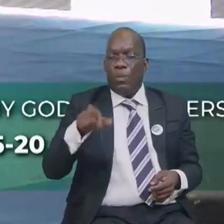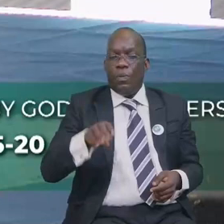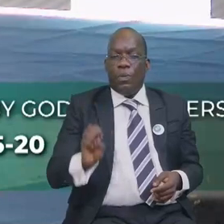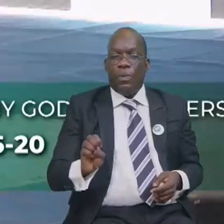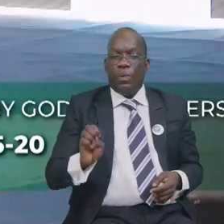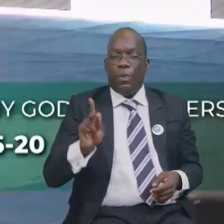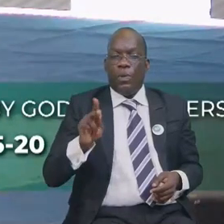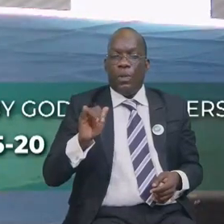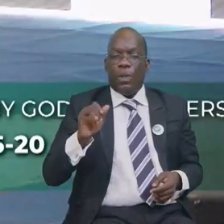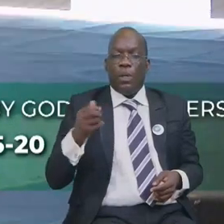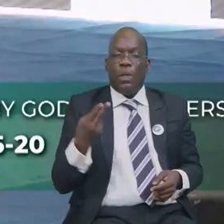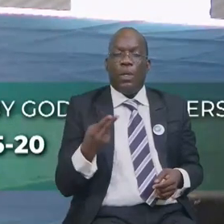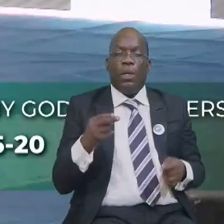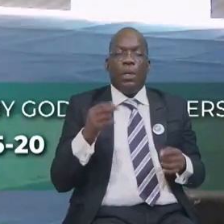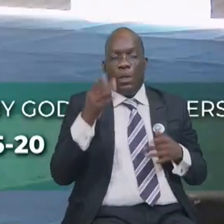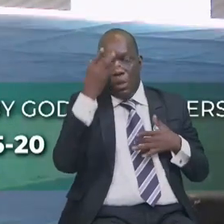jusqu'à la mort.